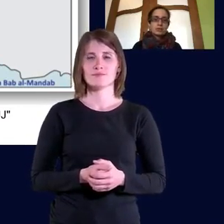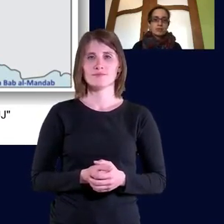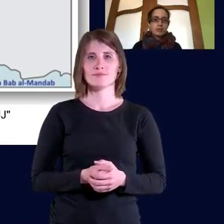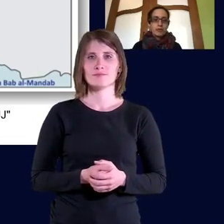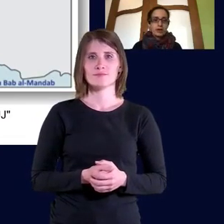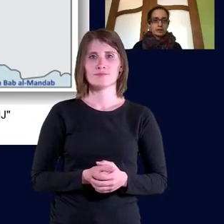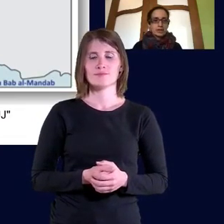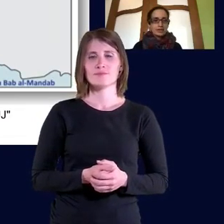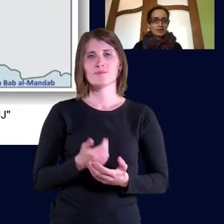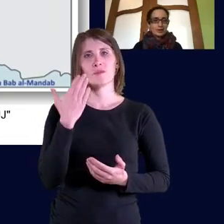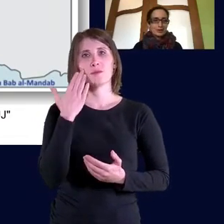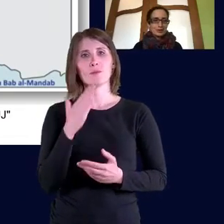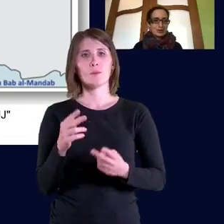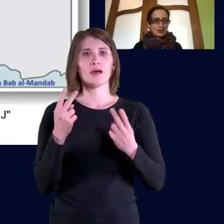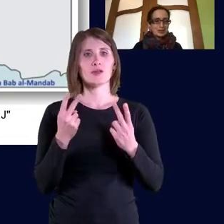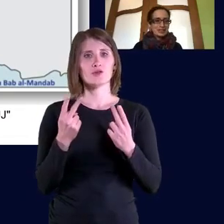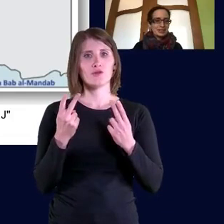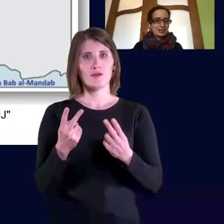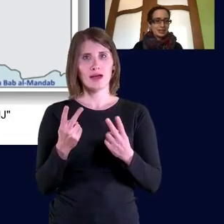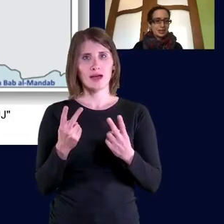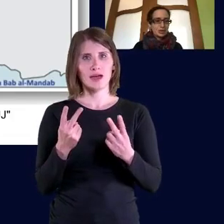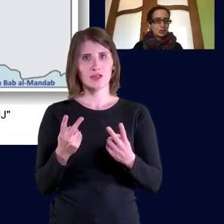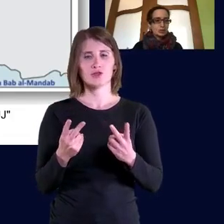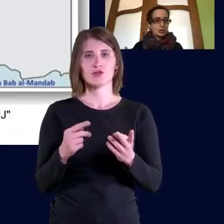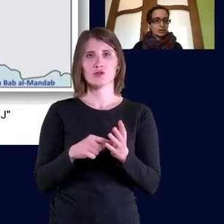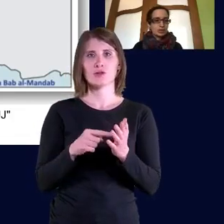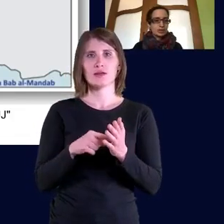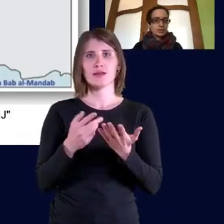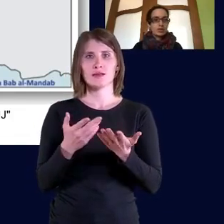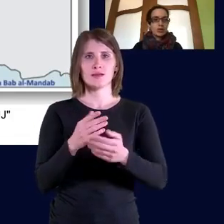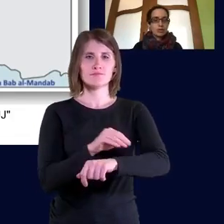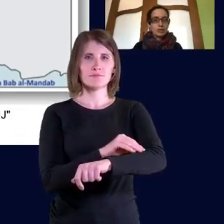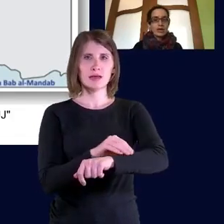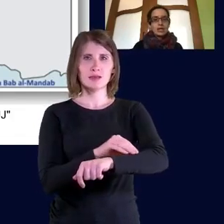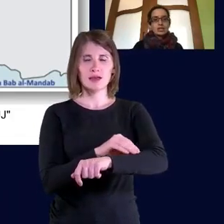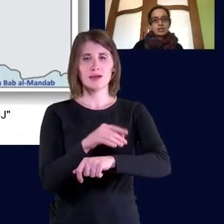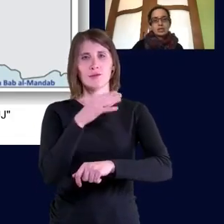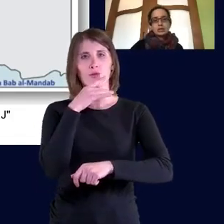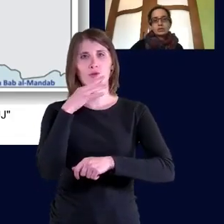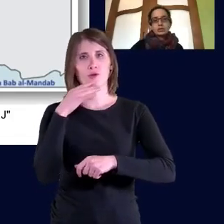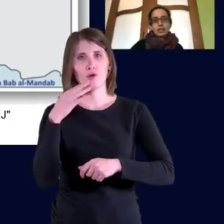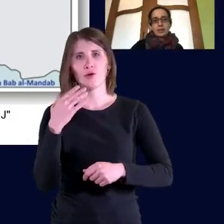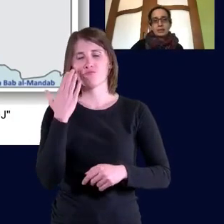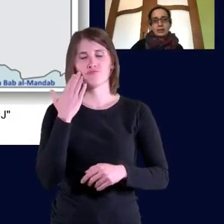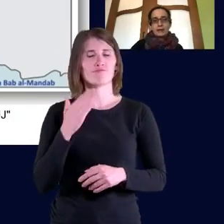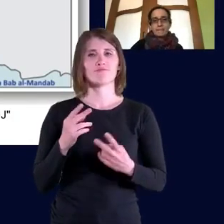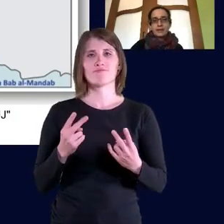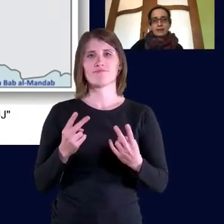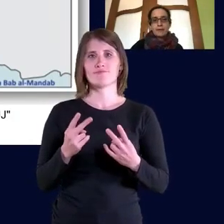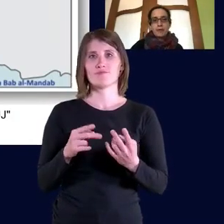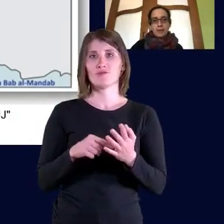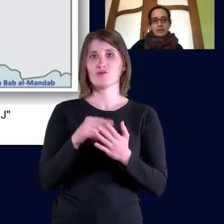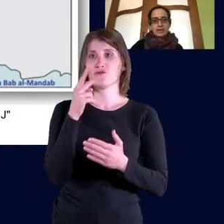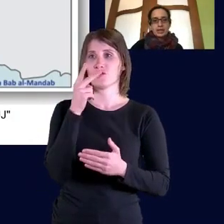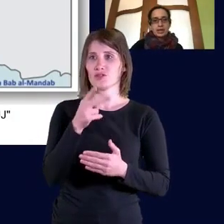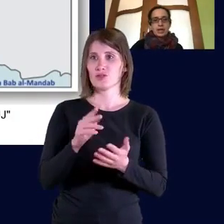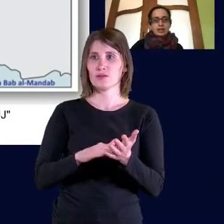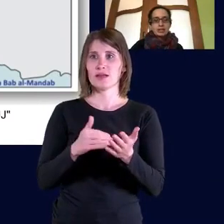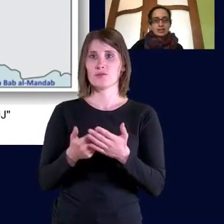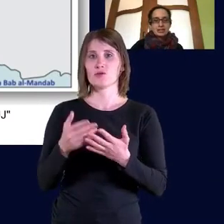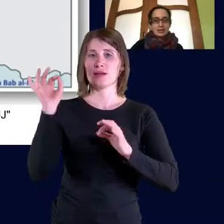bardzo ważna jest odzwierciedleniem tak długo i kolorów czyli tutaj mamy